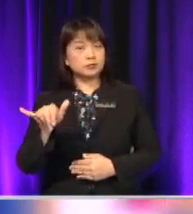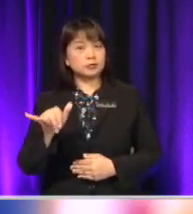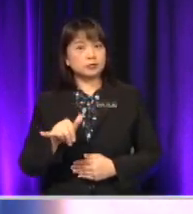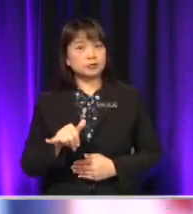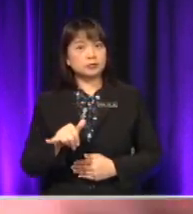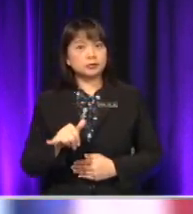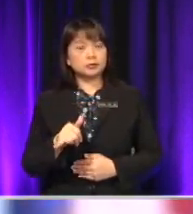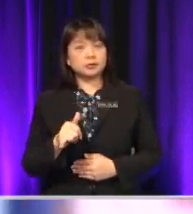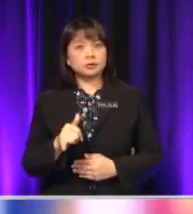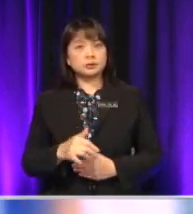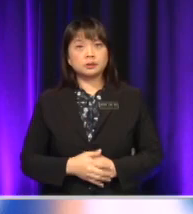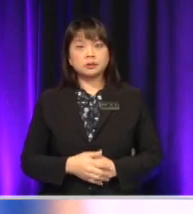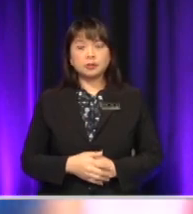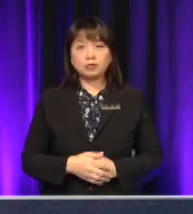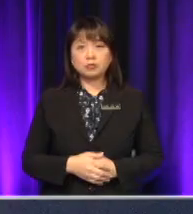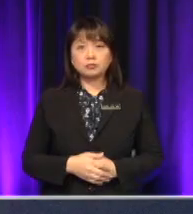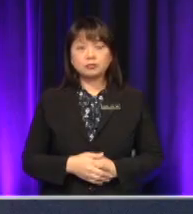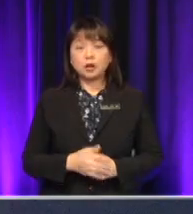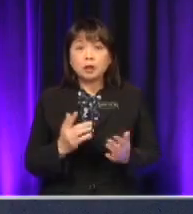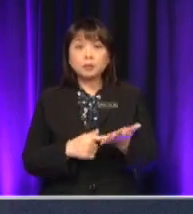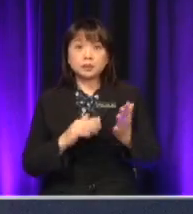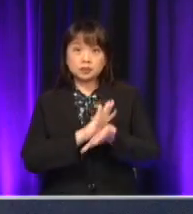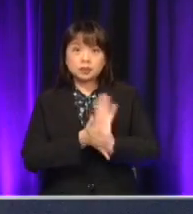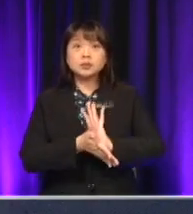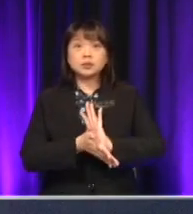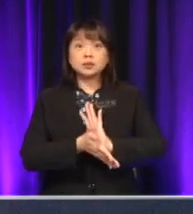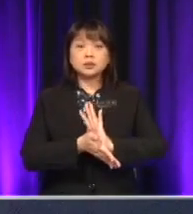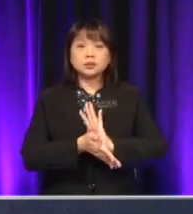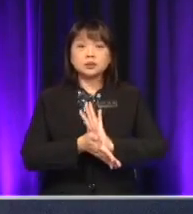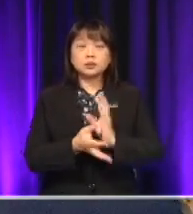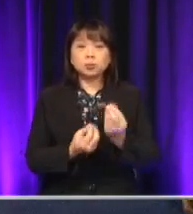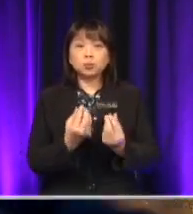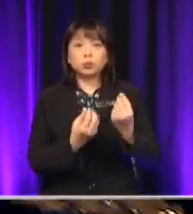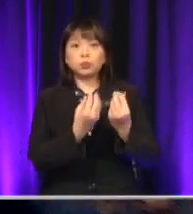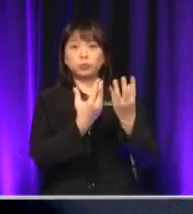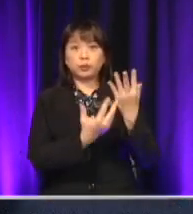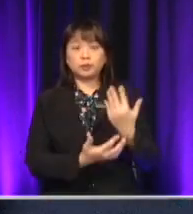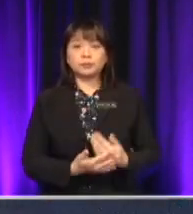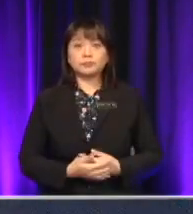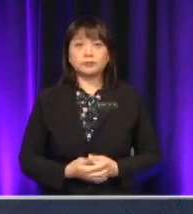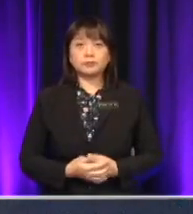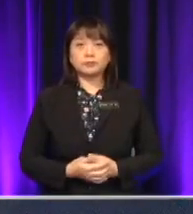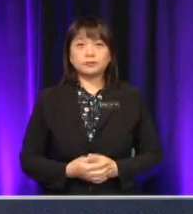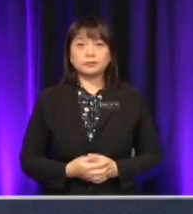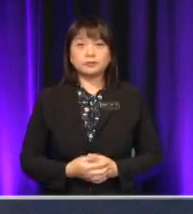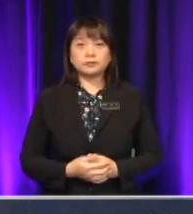Cantiknya. Alamak. Alamak. Ada. Dia buih-buih, ada reaksi.